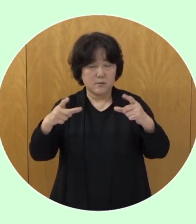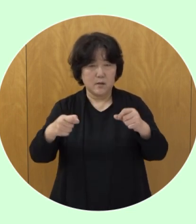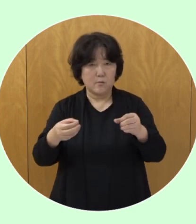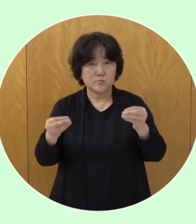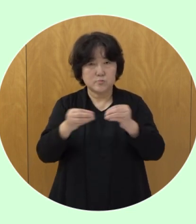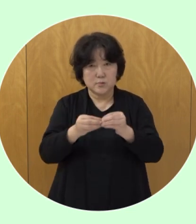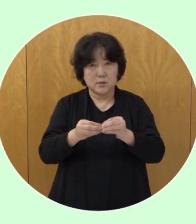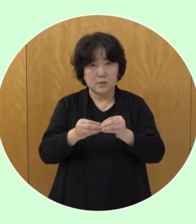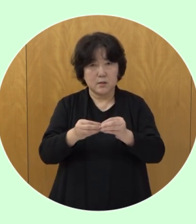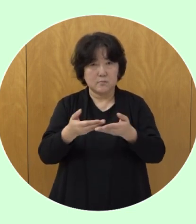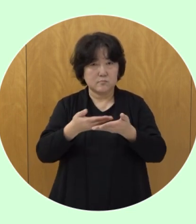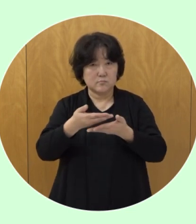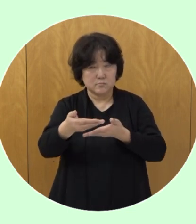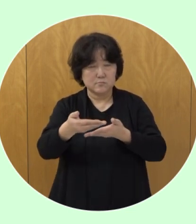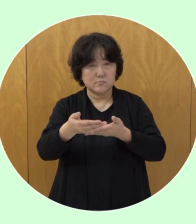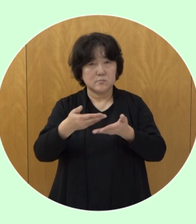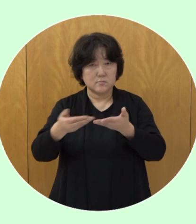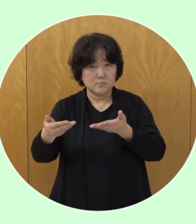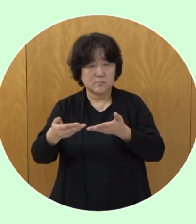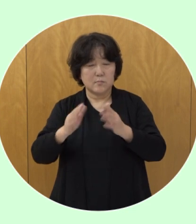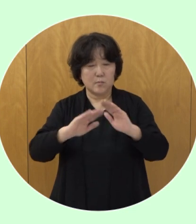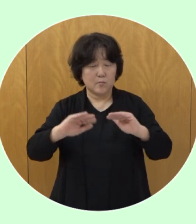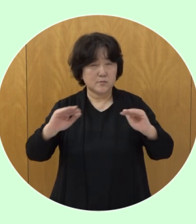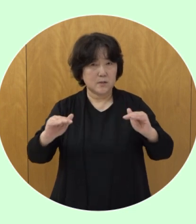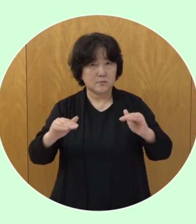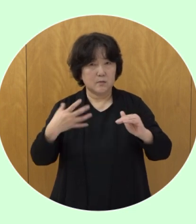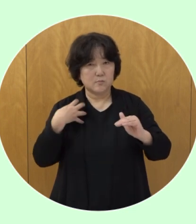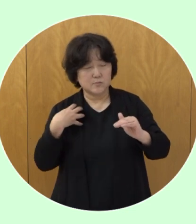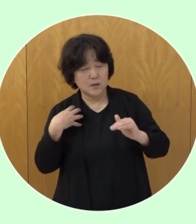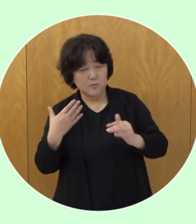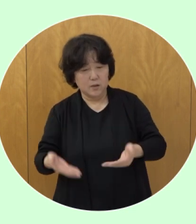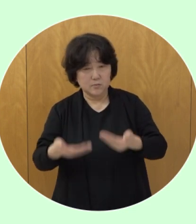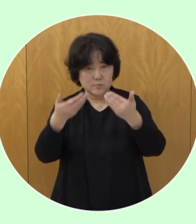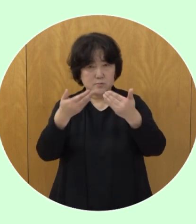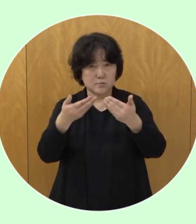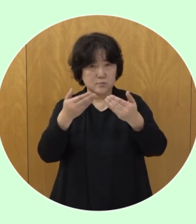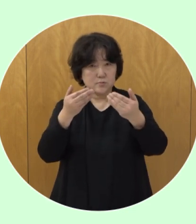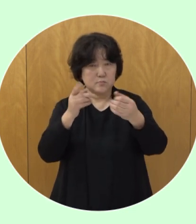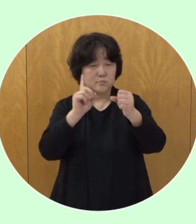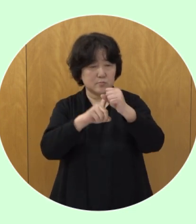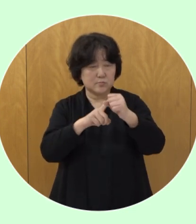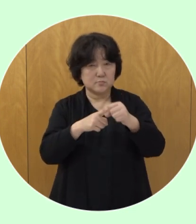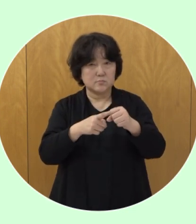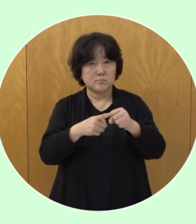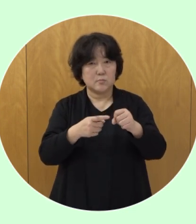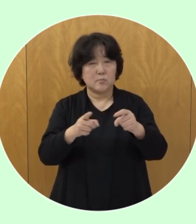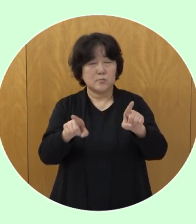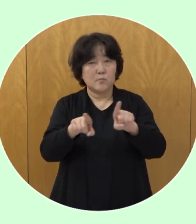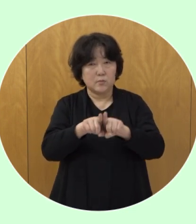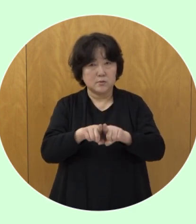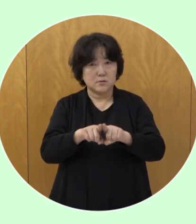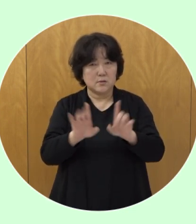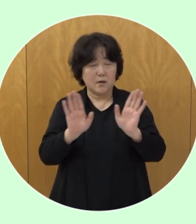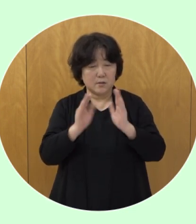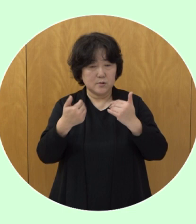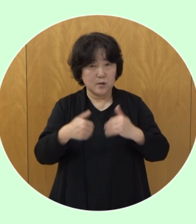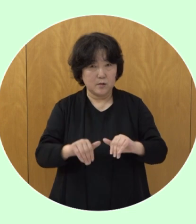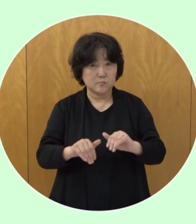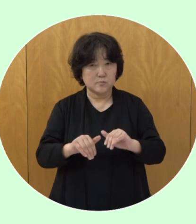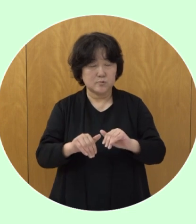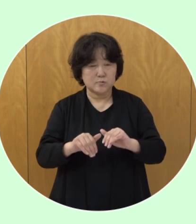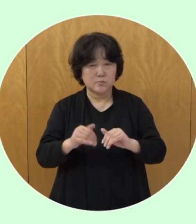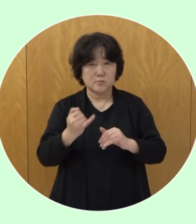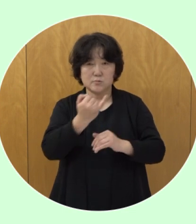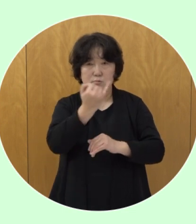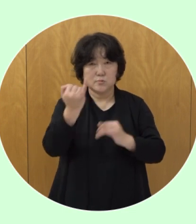物価高騰に伴う子育て世帯の負担軽減を図るとともに、 出産を希望する女性が安心して